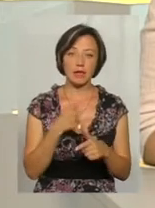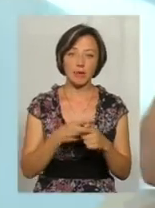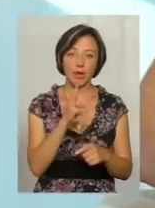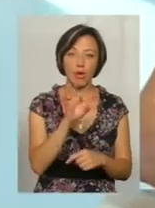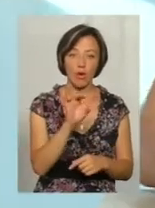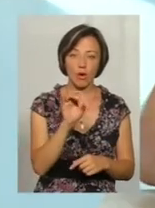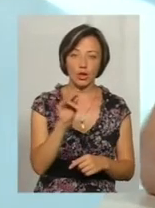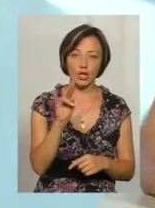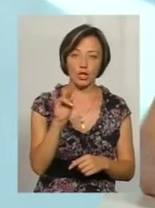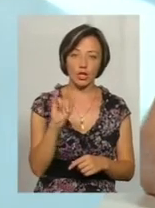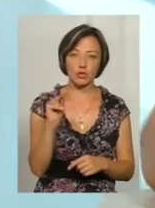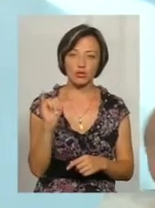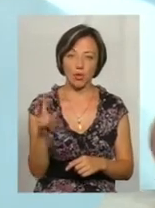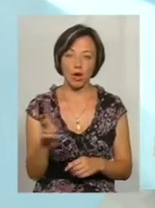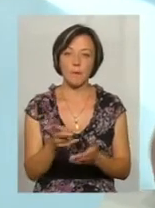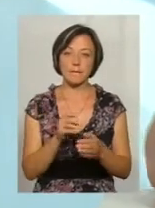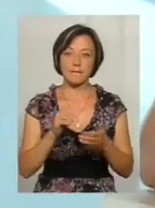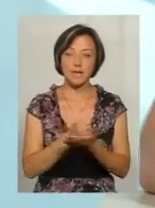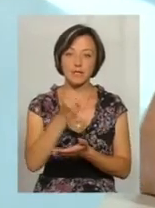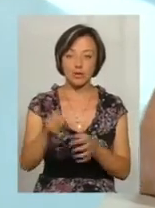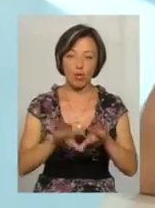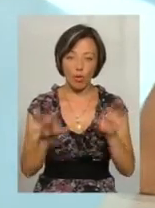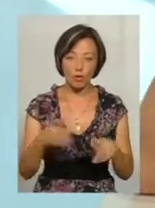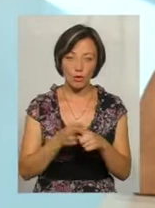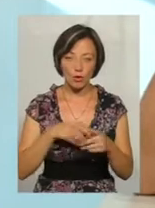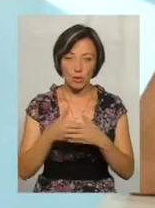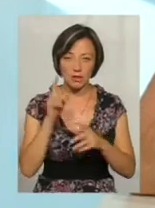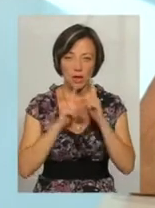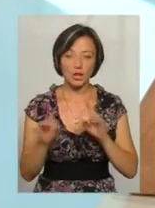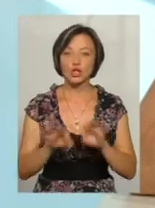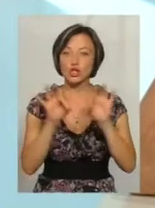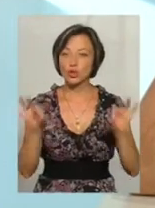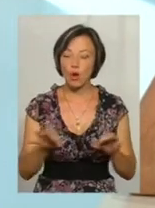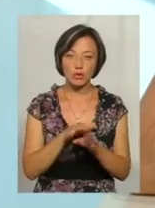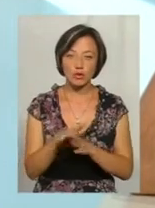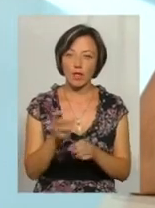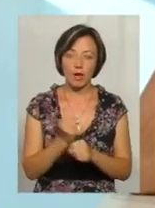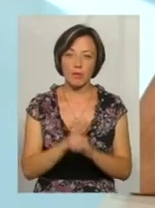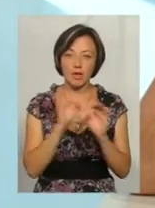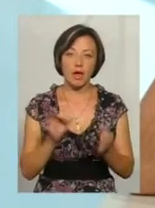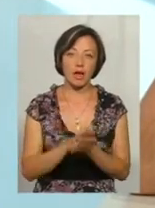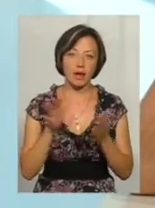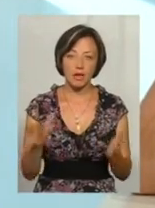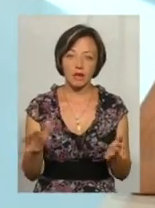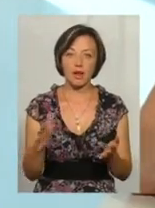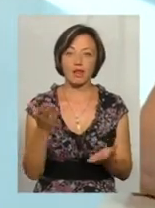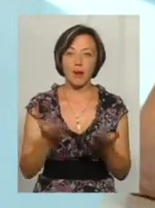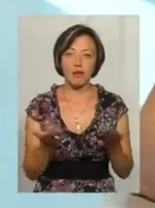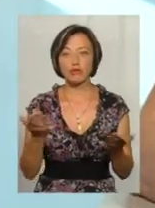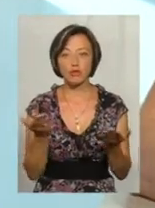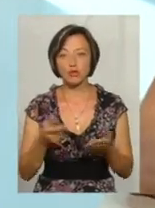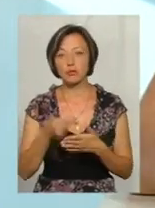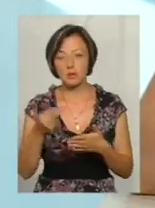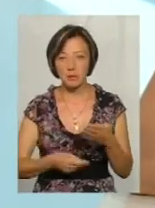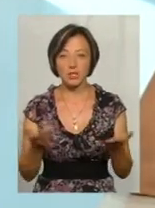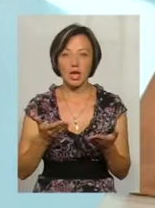яку він сам призначив поіменно. Він призначив голову тої громадської ради, яка вже нічого абсолютно не робить, ніякої критики. Напевно, що десь вона щось